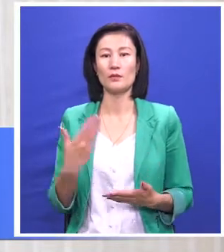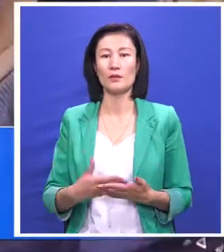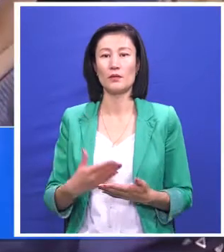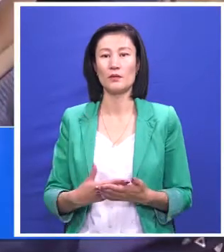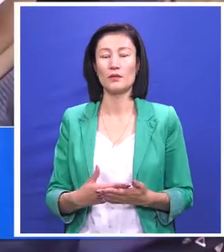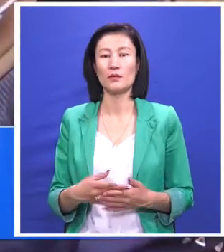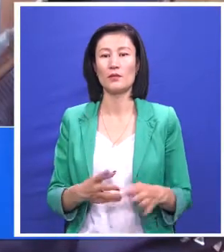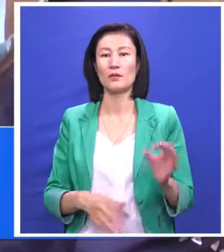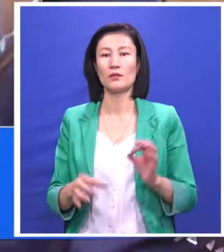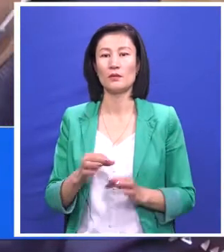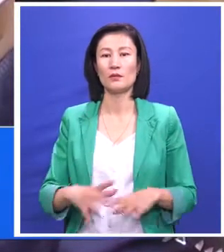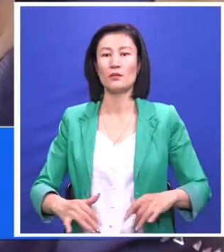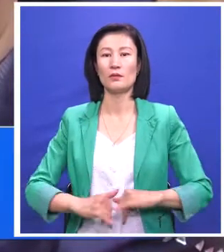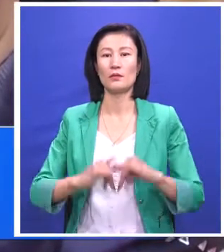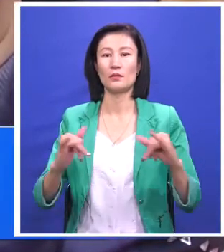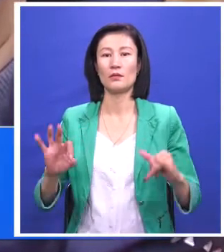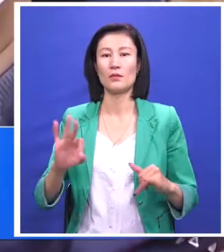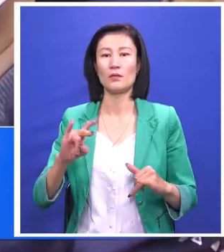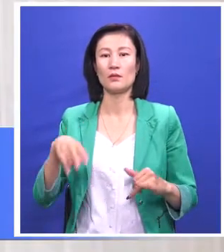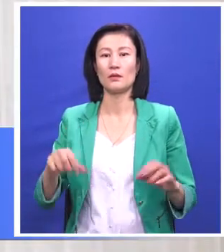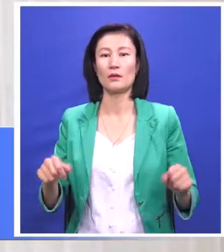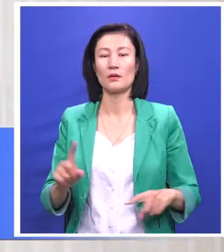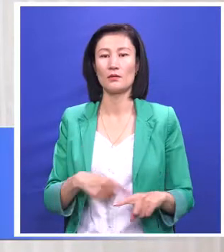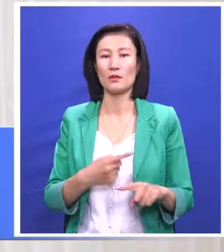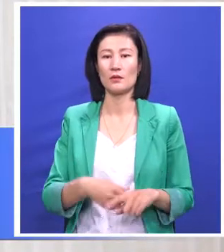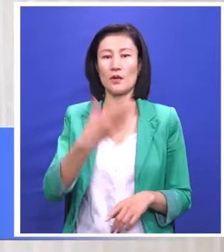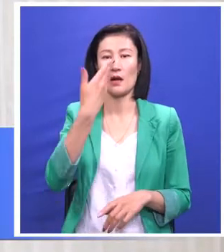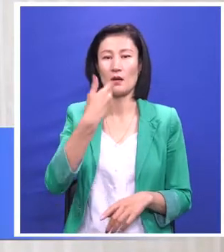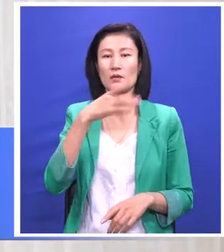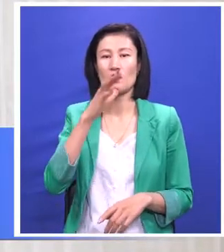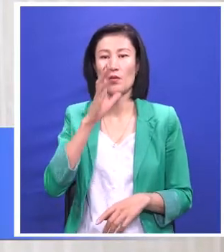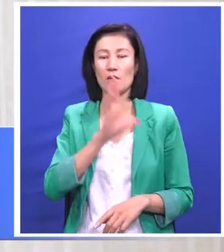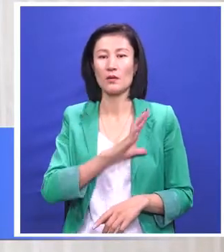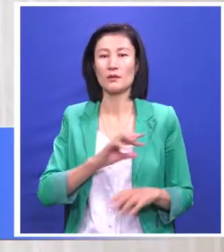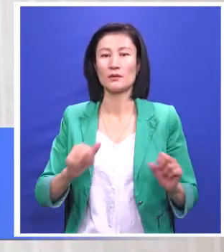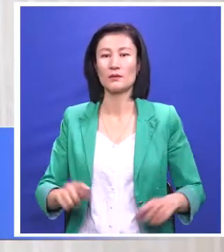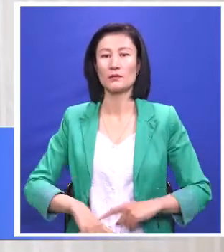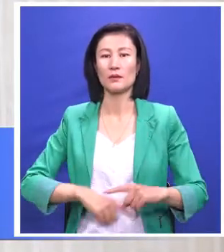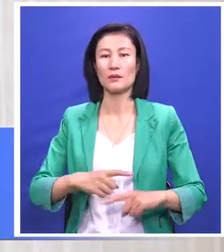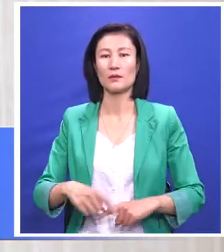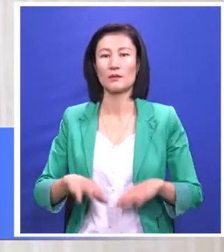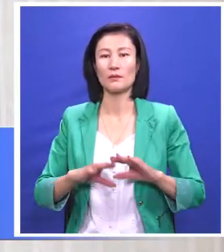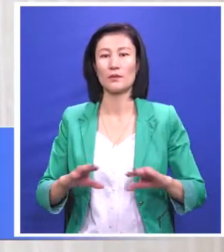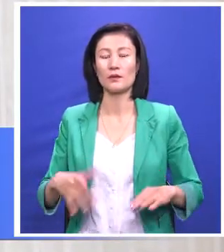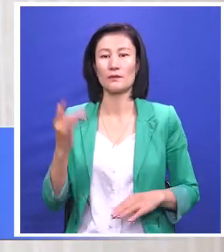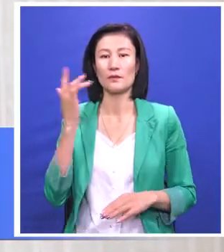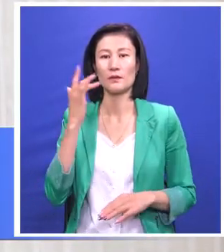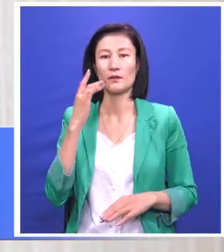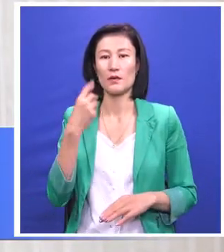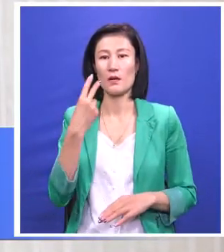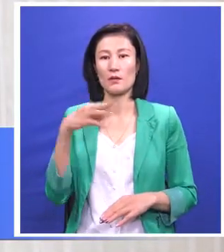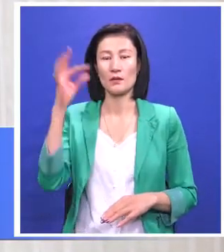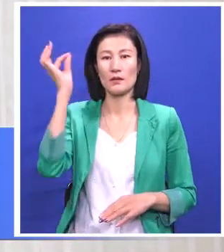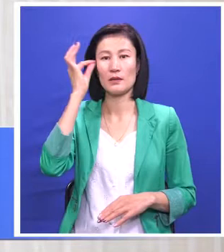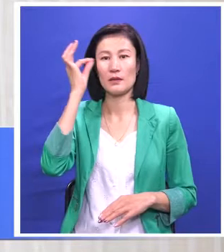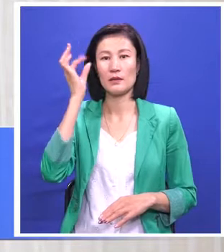біздің өскелең ұрпақтарға үлкен өнеге. Міне қанша уақыт өтті де, қазір келе жатқан өскелең ұрпақтар әр уақытта бұны көрген сайын есіне